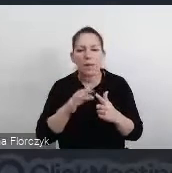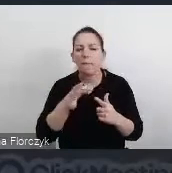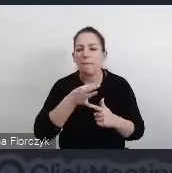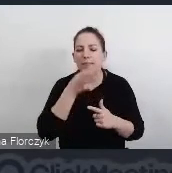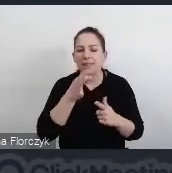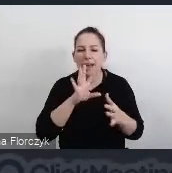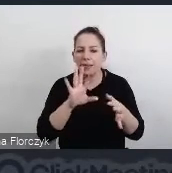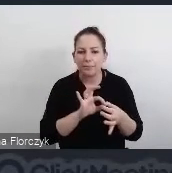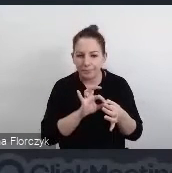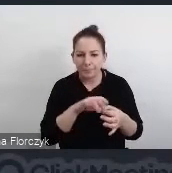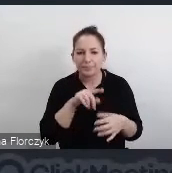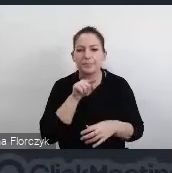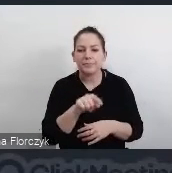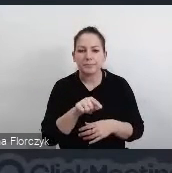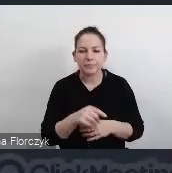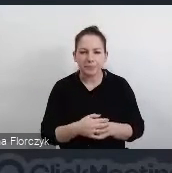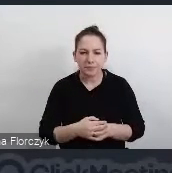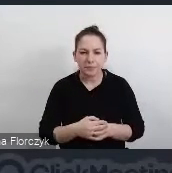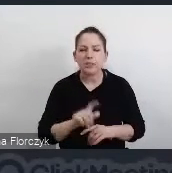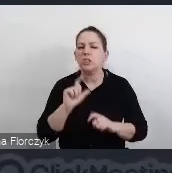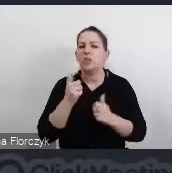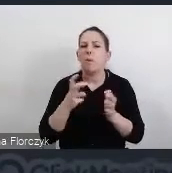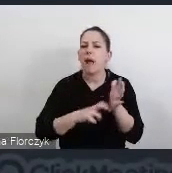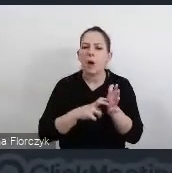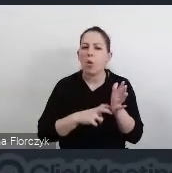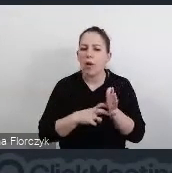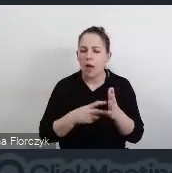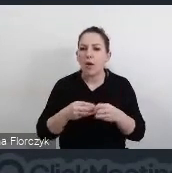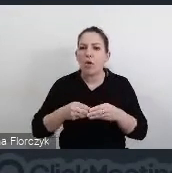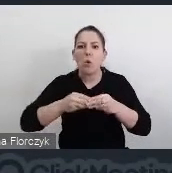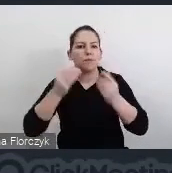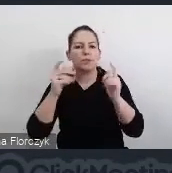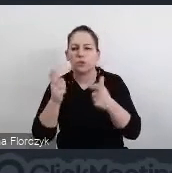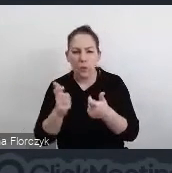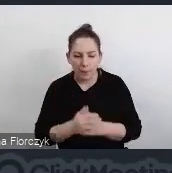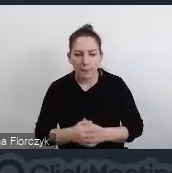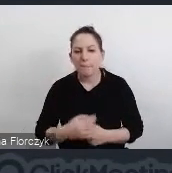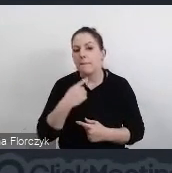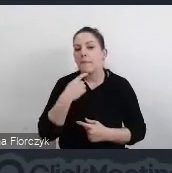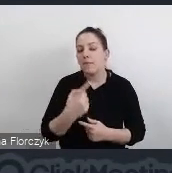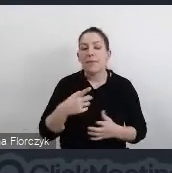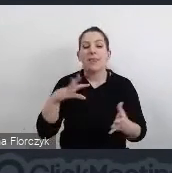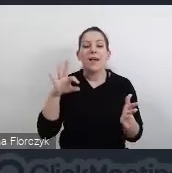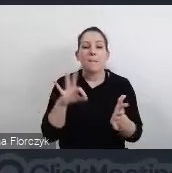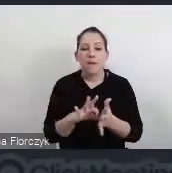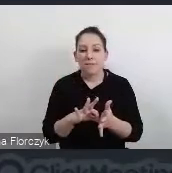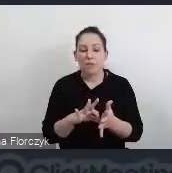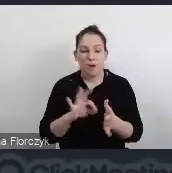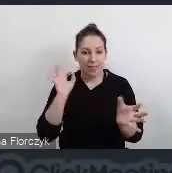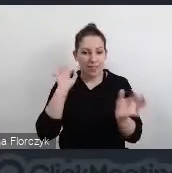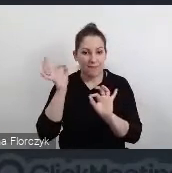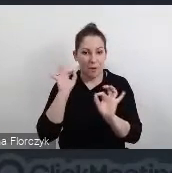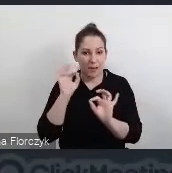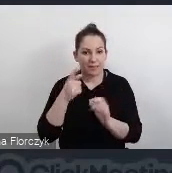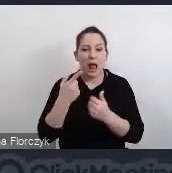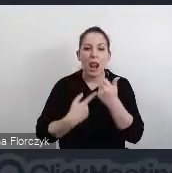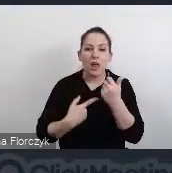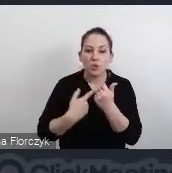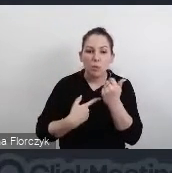i mówiąc, czego brakuje, jak go rozwinąć, powiem tak, no na pewno dane